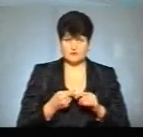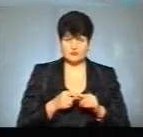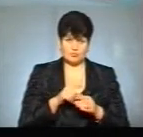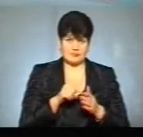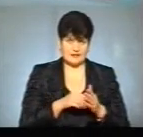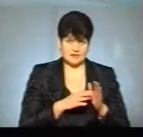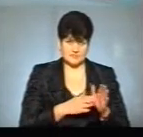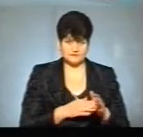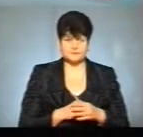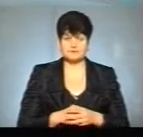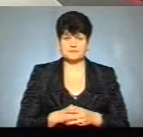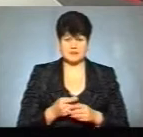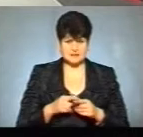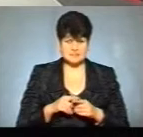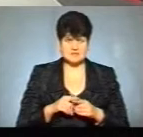питанні.